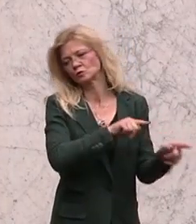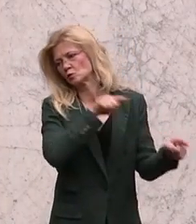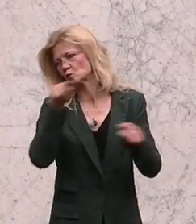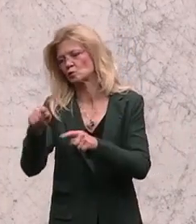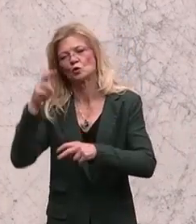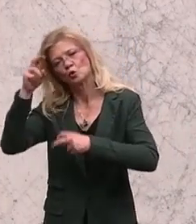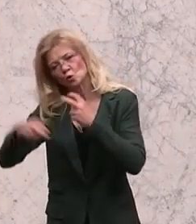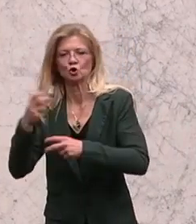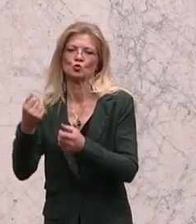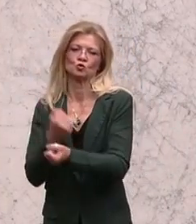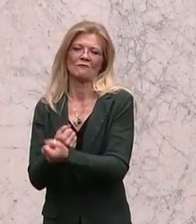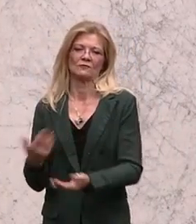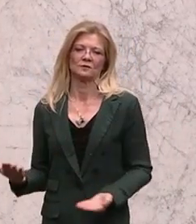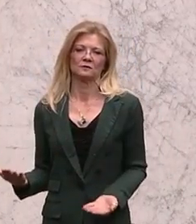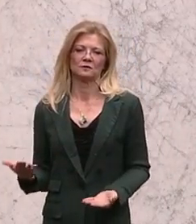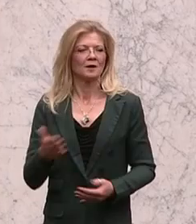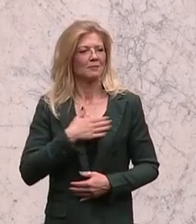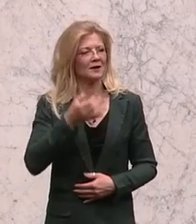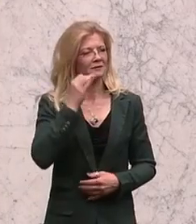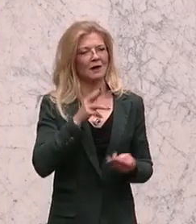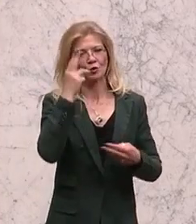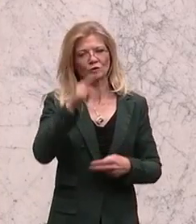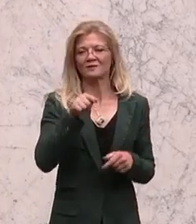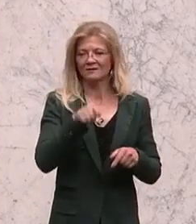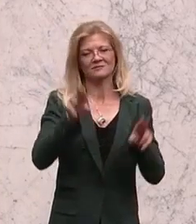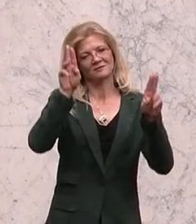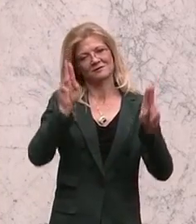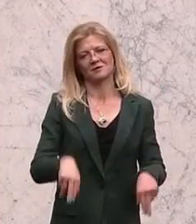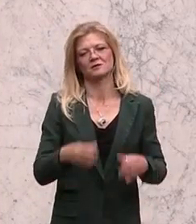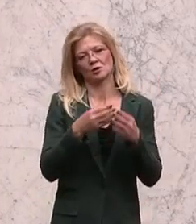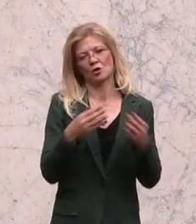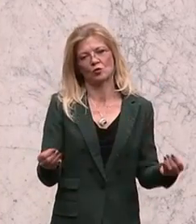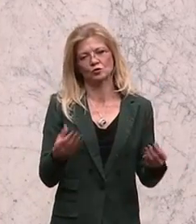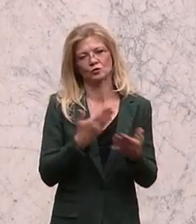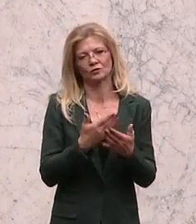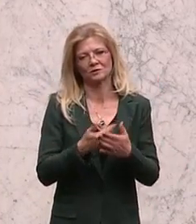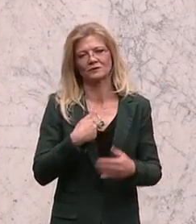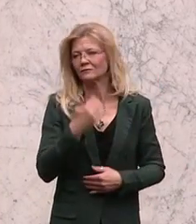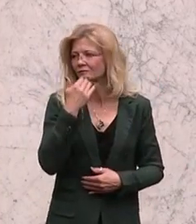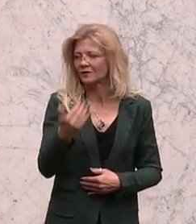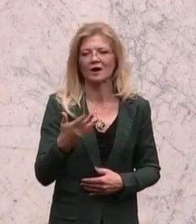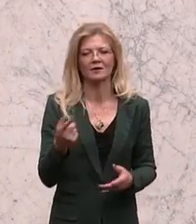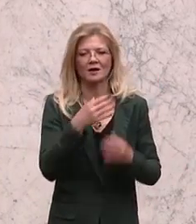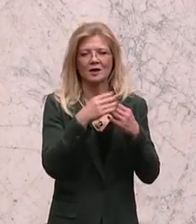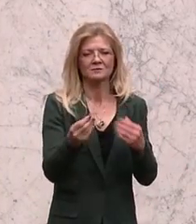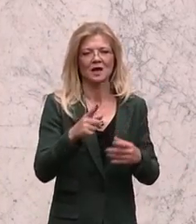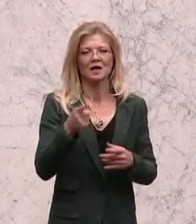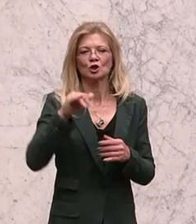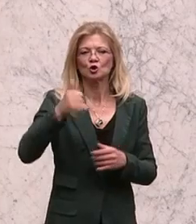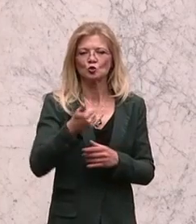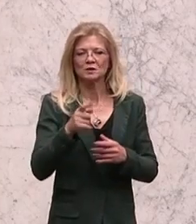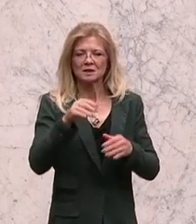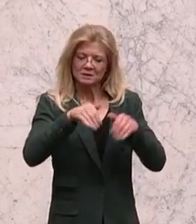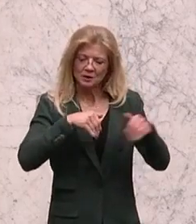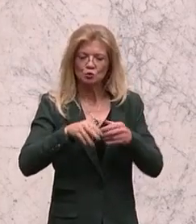Herren, das ist die richtige Lösung. Und dafür bedanke ich mich ganz, ganz herzlich bei den Experten des Justizministeriums, bei den Experten